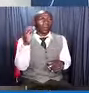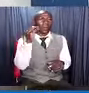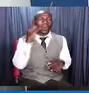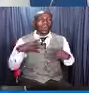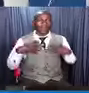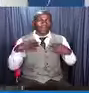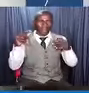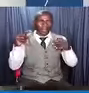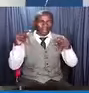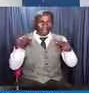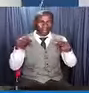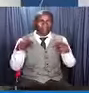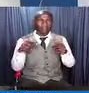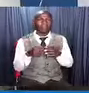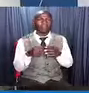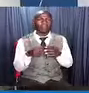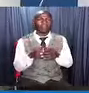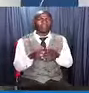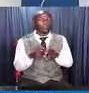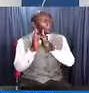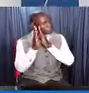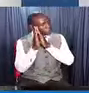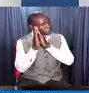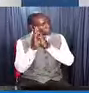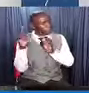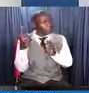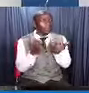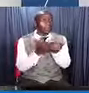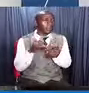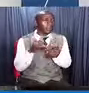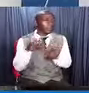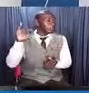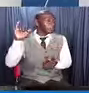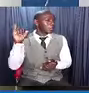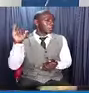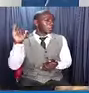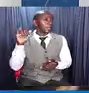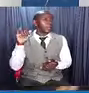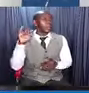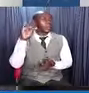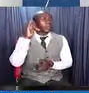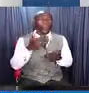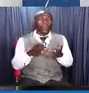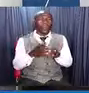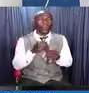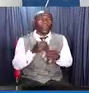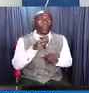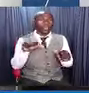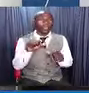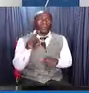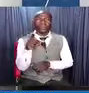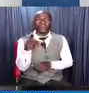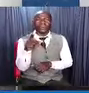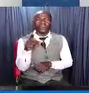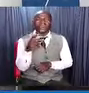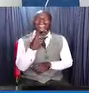nikupona umepona. Just know that you're well. Tulipolala tulipoamka Jumamosi jana. When you slept and woke up yesterday. Amwambia haya namna gani? Asked him how is